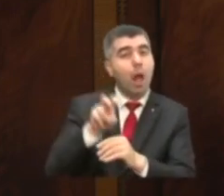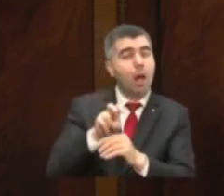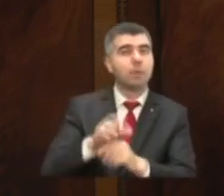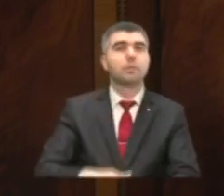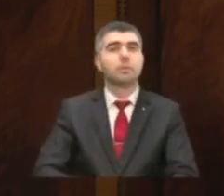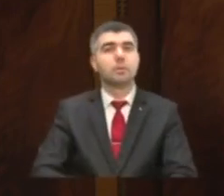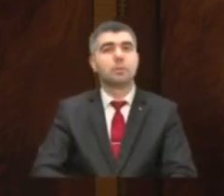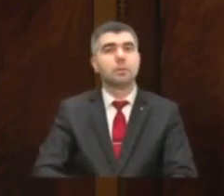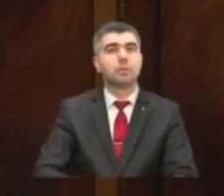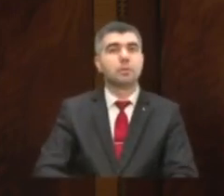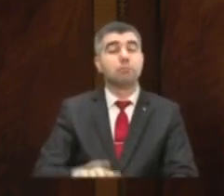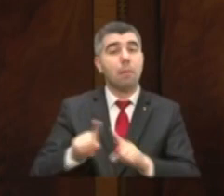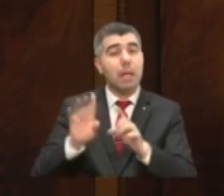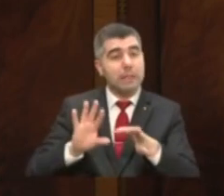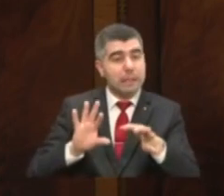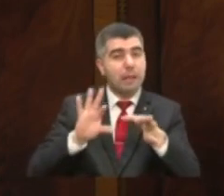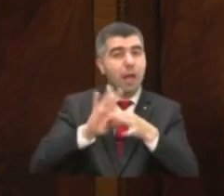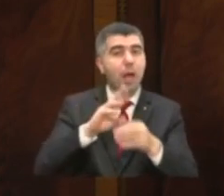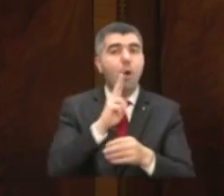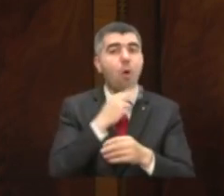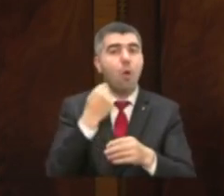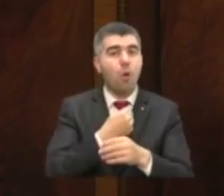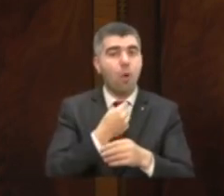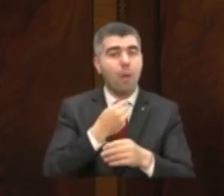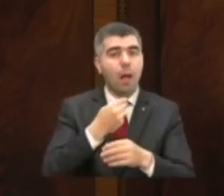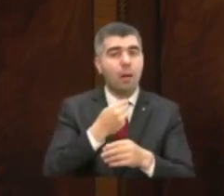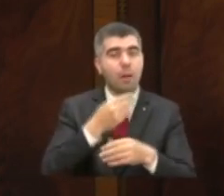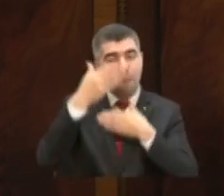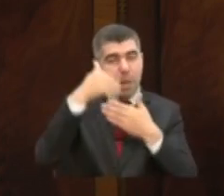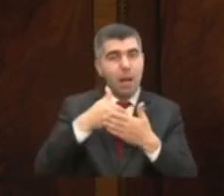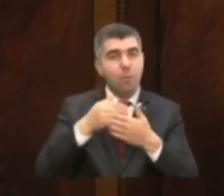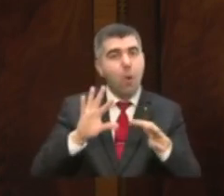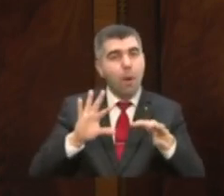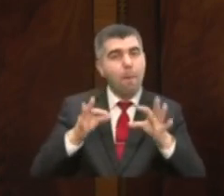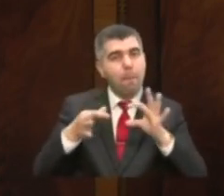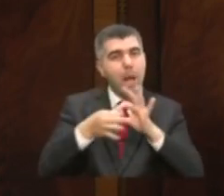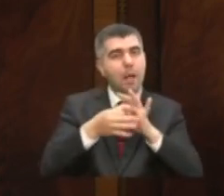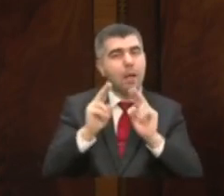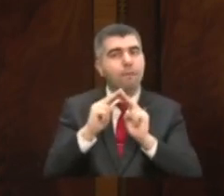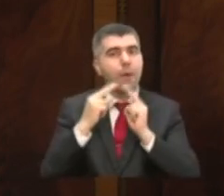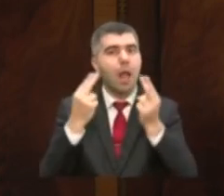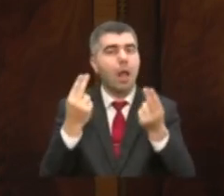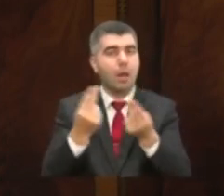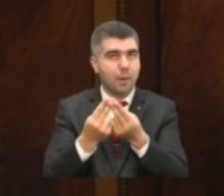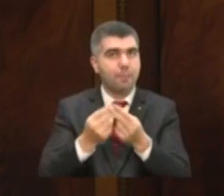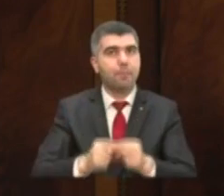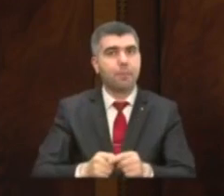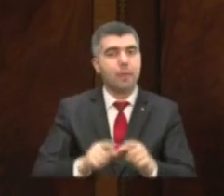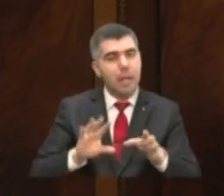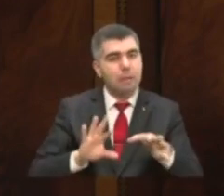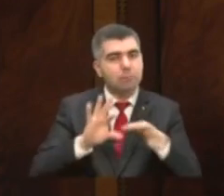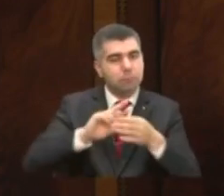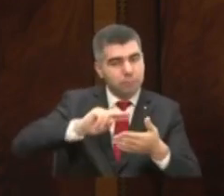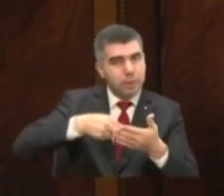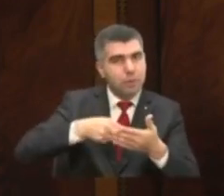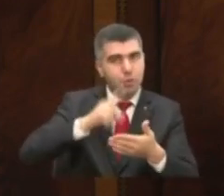هناك اتفاقية بين الحكومة المغربية والبنك الدولي سيتم توقيعها في غضون هذه